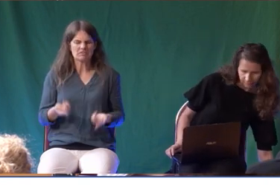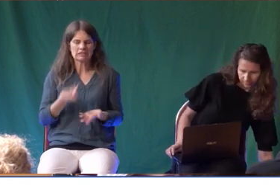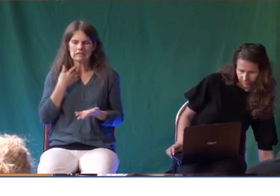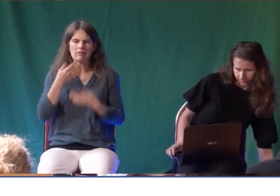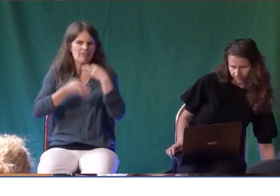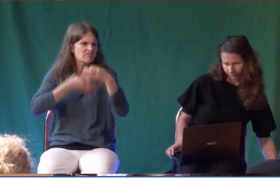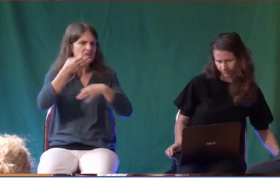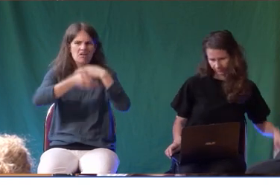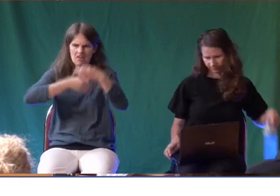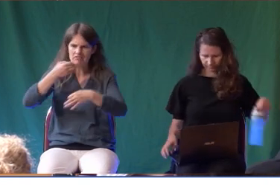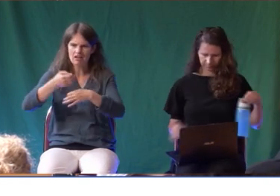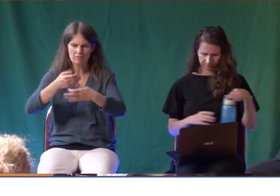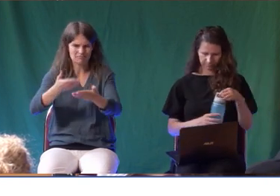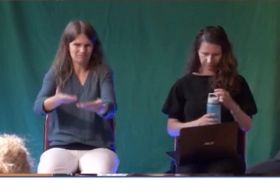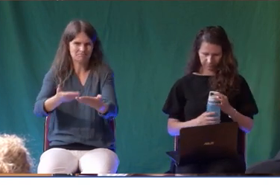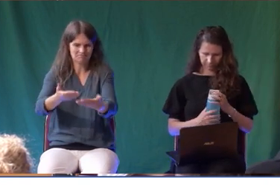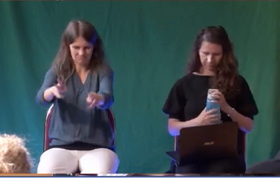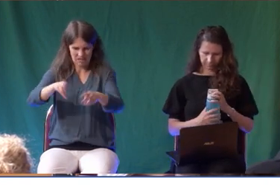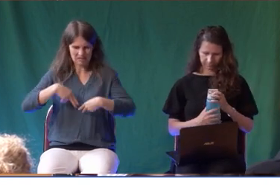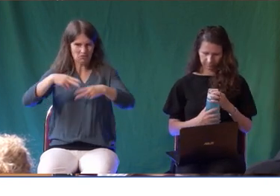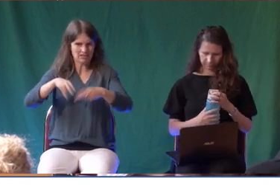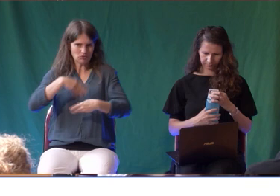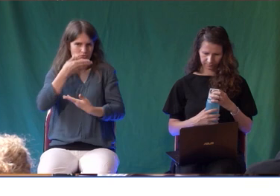mit Menschen sprechen und